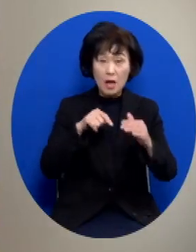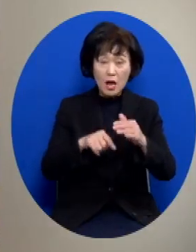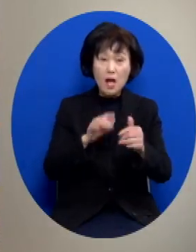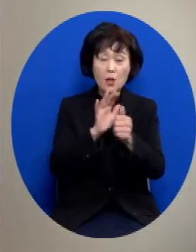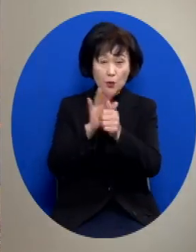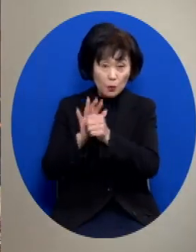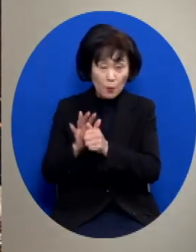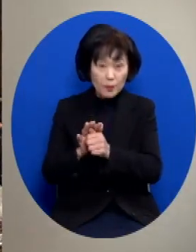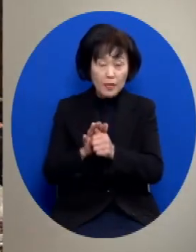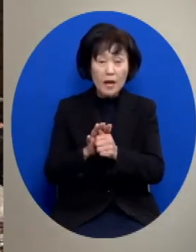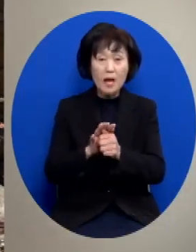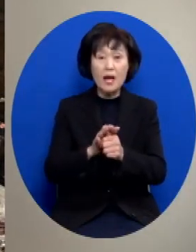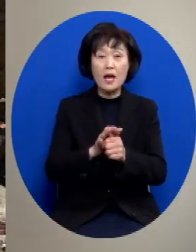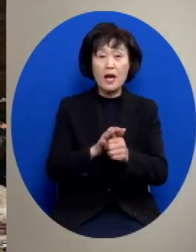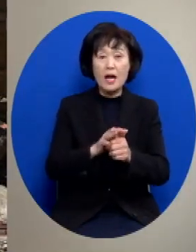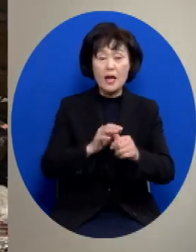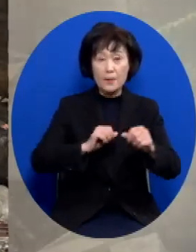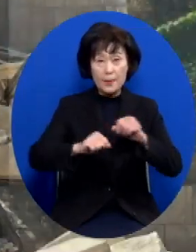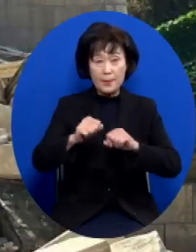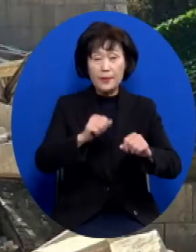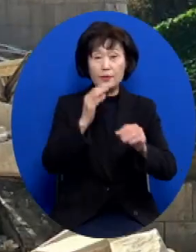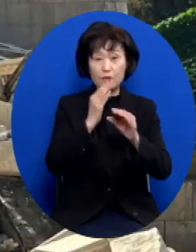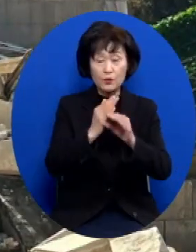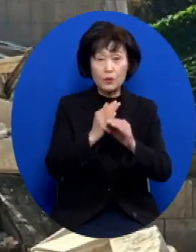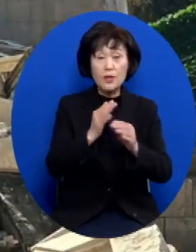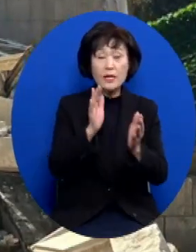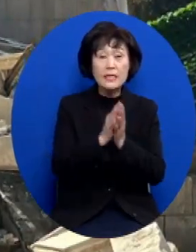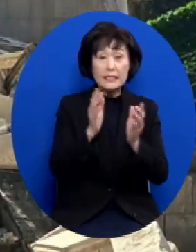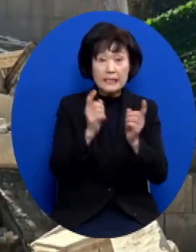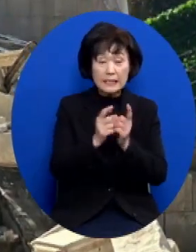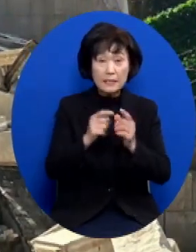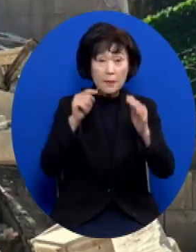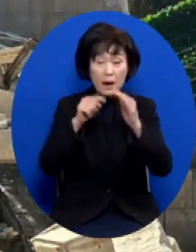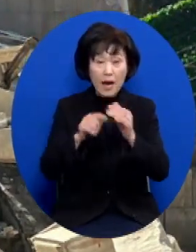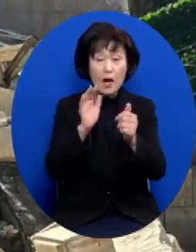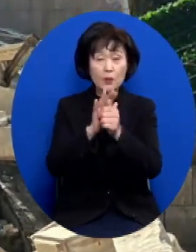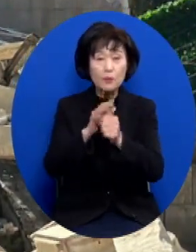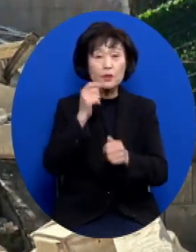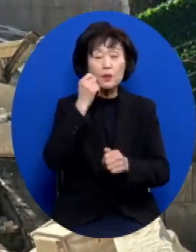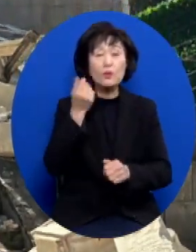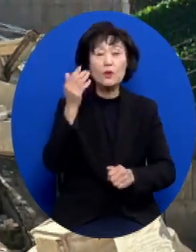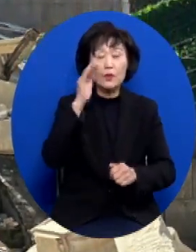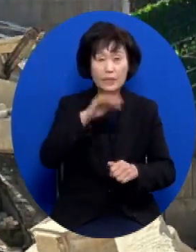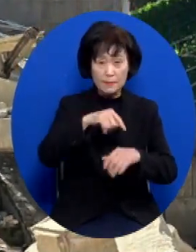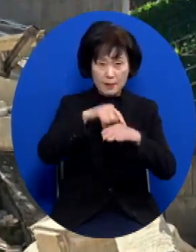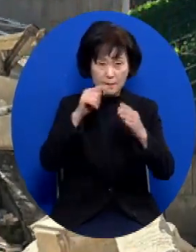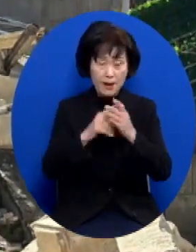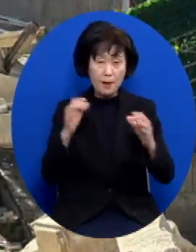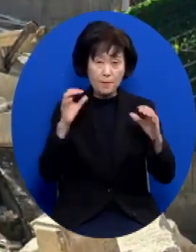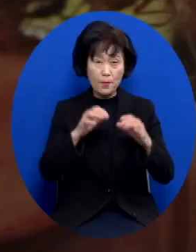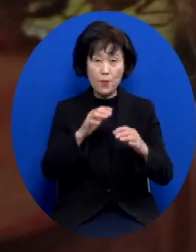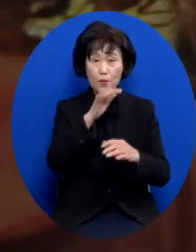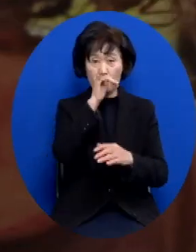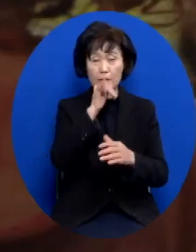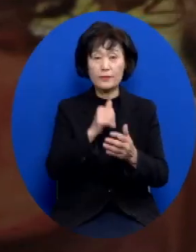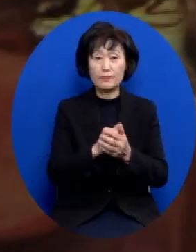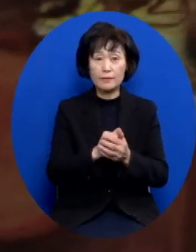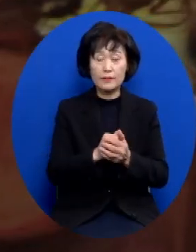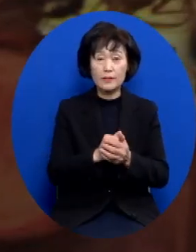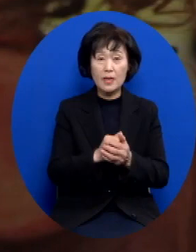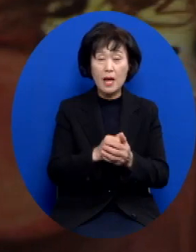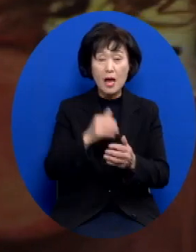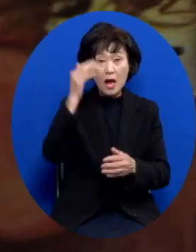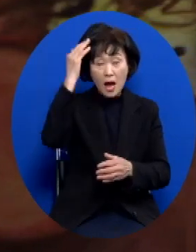손길이 활발합니다. 직접 현장에 갈 수 없지만 재난 앞에서 마음을 모으려는 손길입니다. 주한